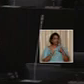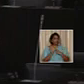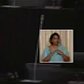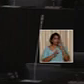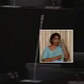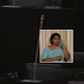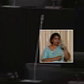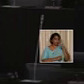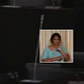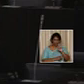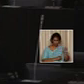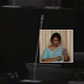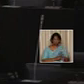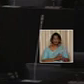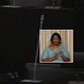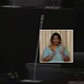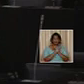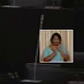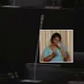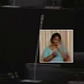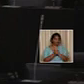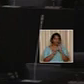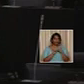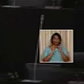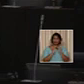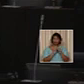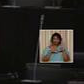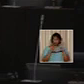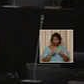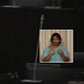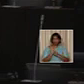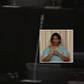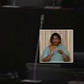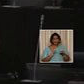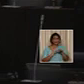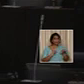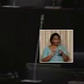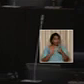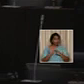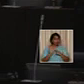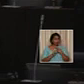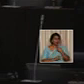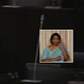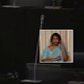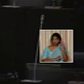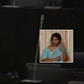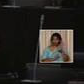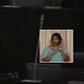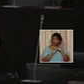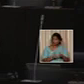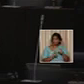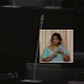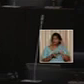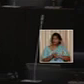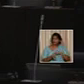हारदा सेक्सी दहाय वन संरक्षण डिपार्टमेंट ऐति मडुल प्रदेश अकर दाहाय इवागे